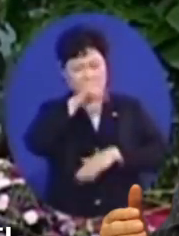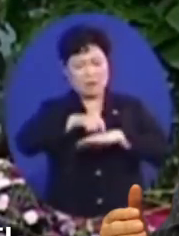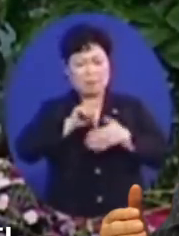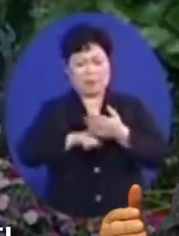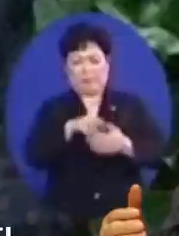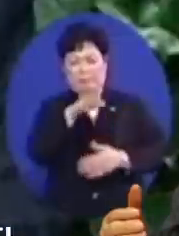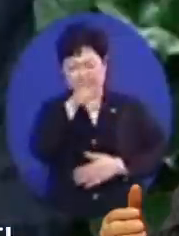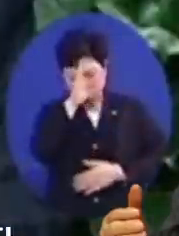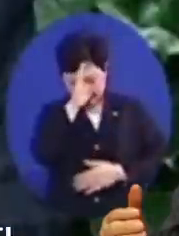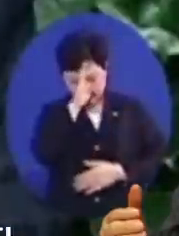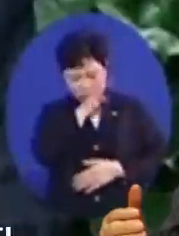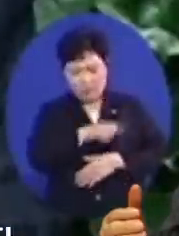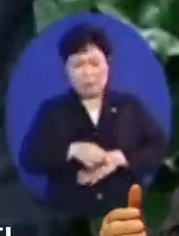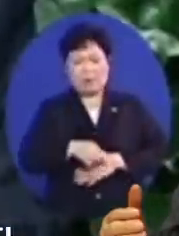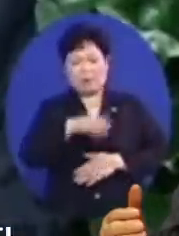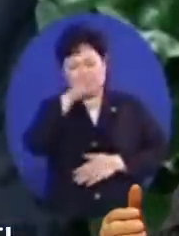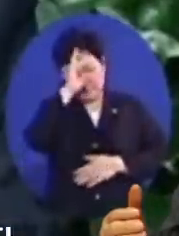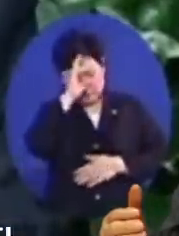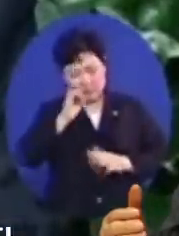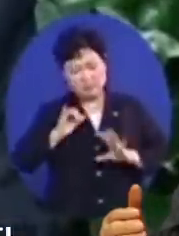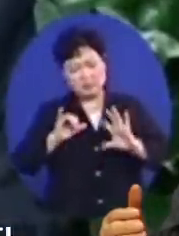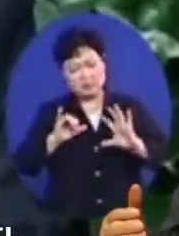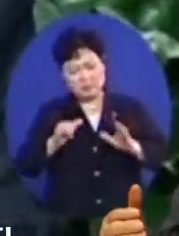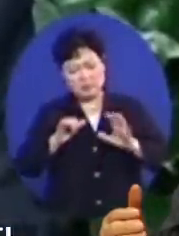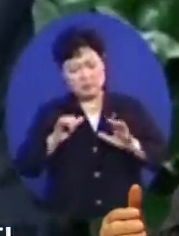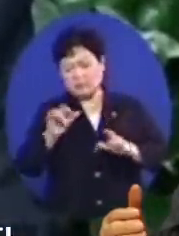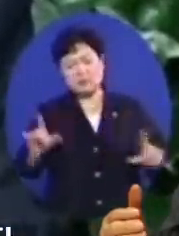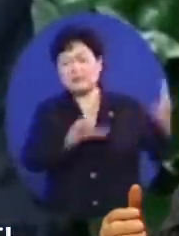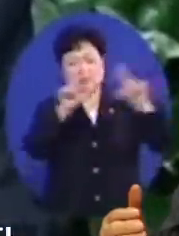병들고 몸이 병들고 생활이 병드는 것입니다.